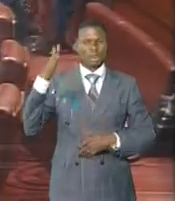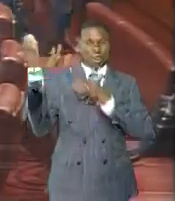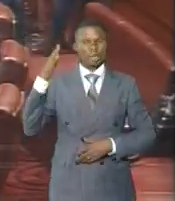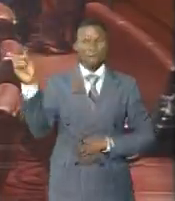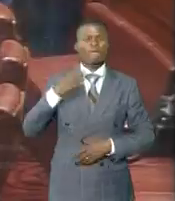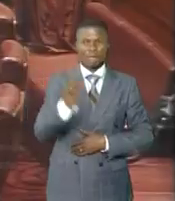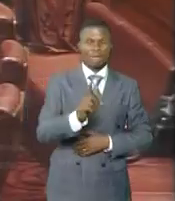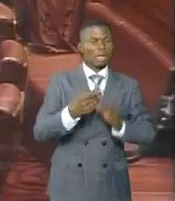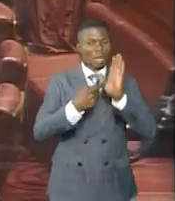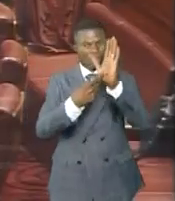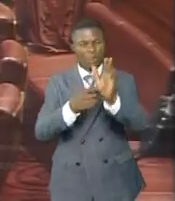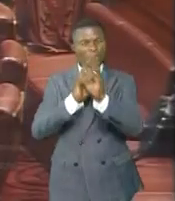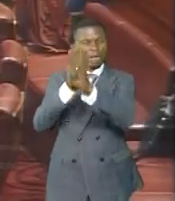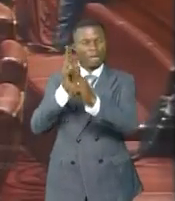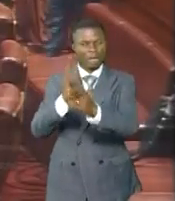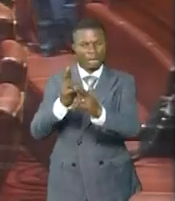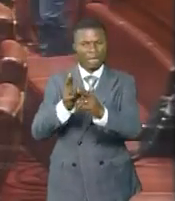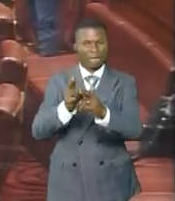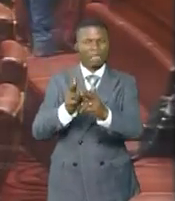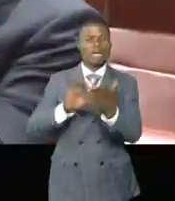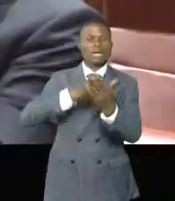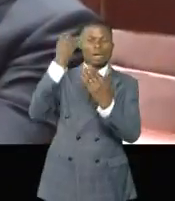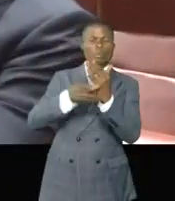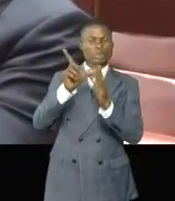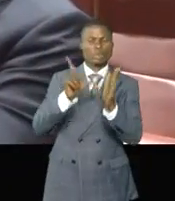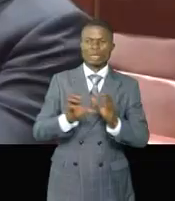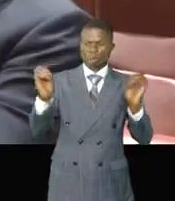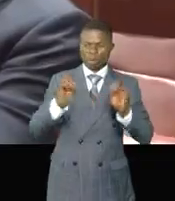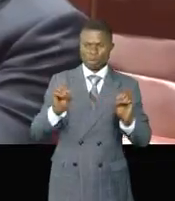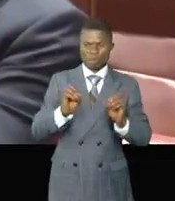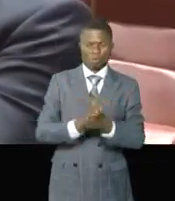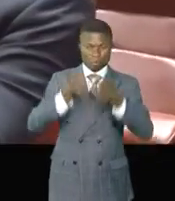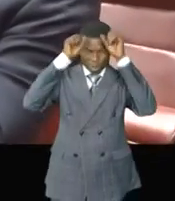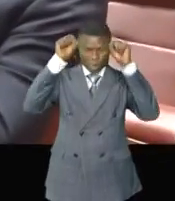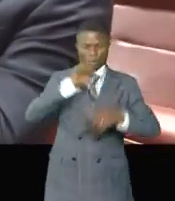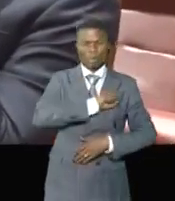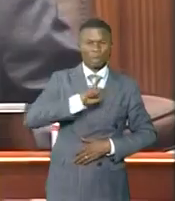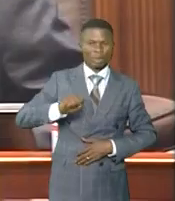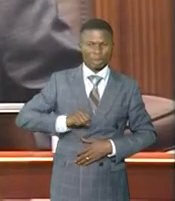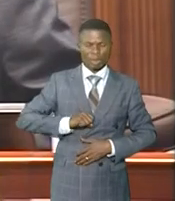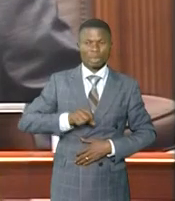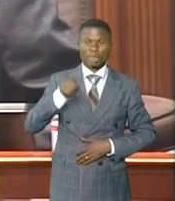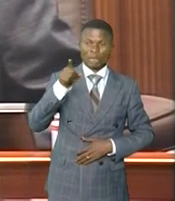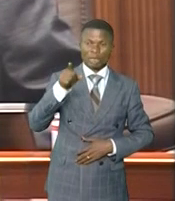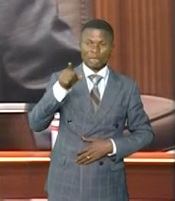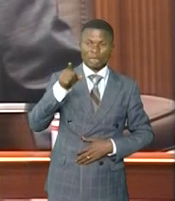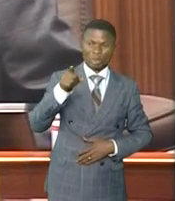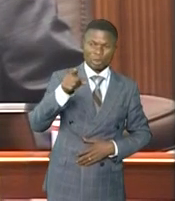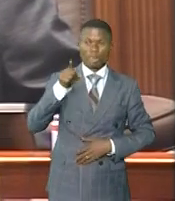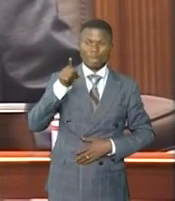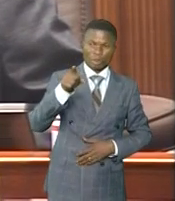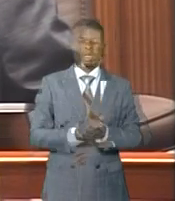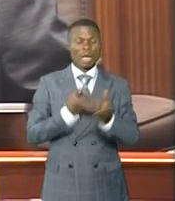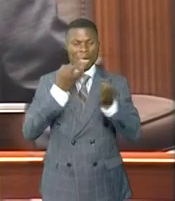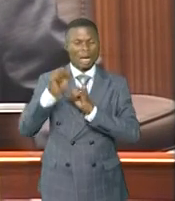Bourgeois, présentait à la plénière les 10 projets de loi. Auparavant, le président du Sénat, l'honorable Alexis Thambwe-Mwamba, a éclairé